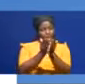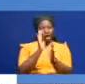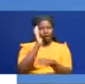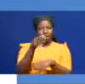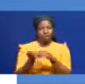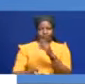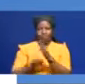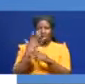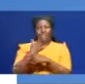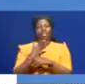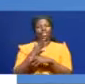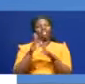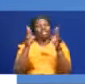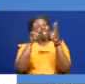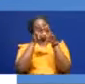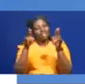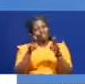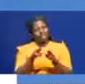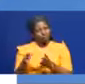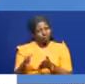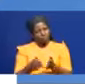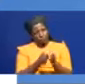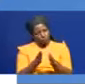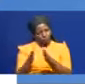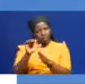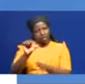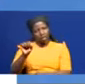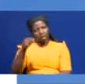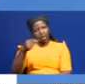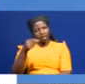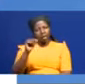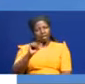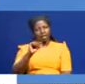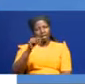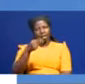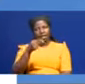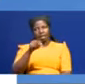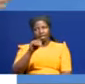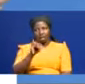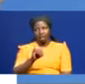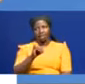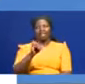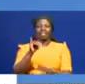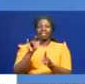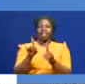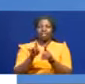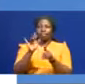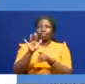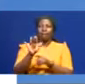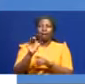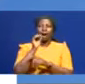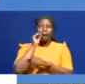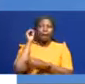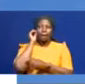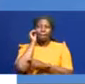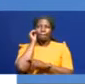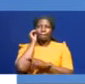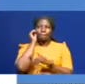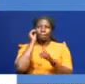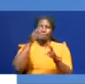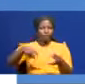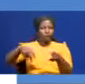za kimataifa huko Shanghai, ikiwa bandari yake ya nyumbani, na nchi jirani